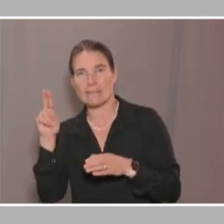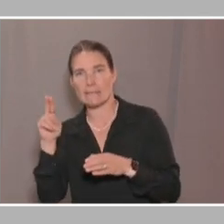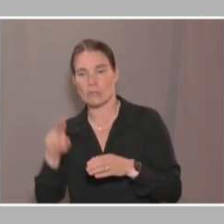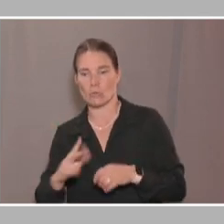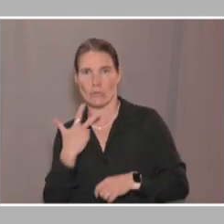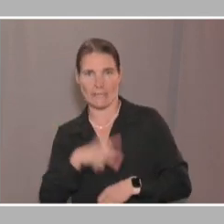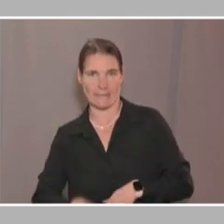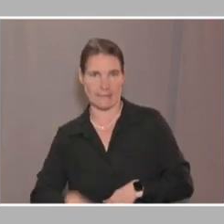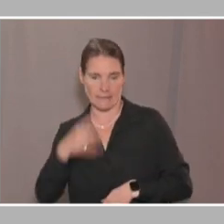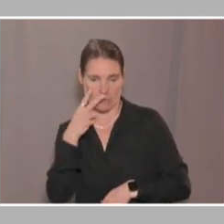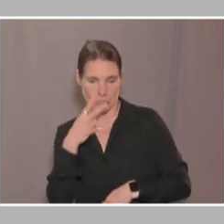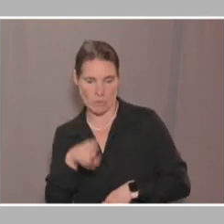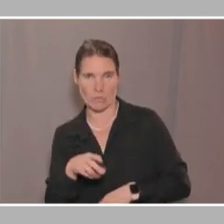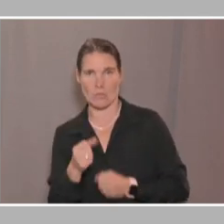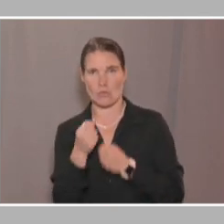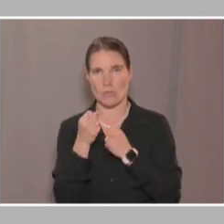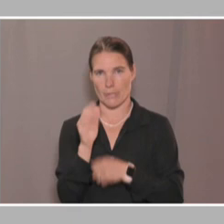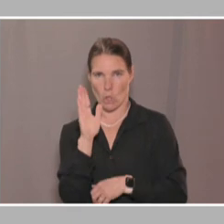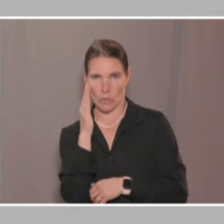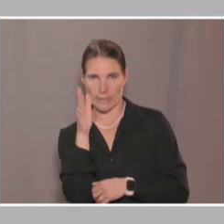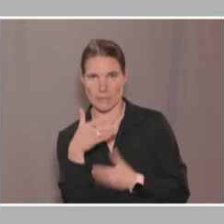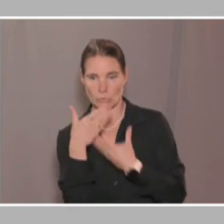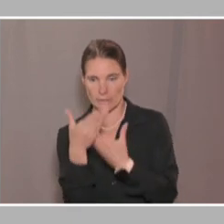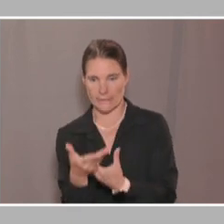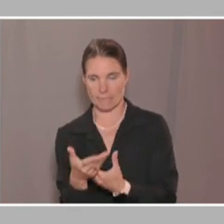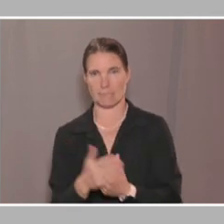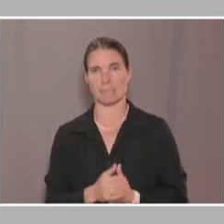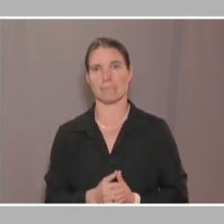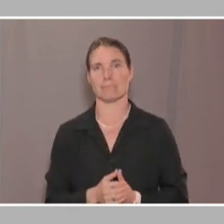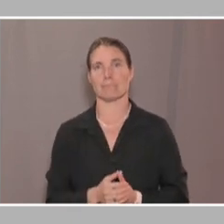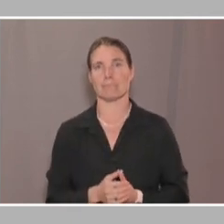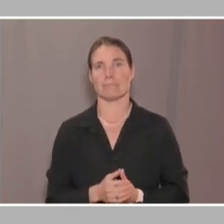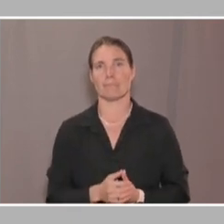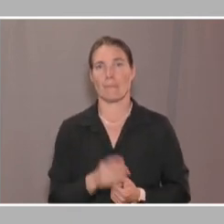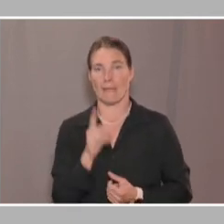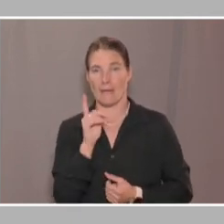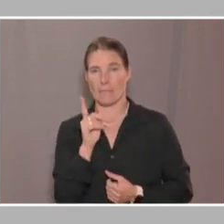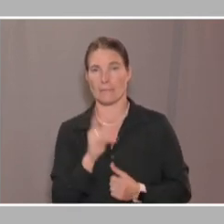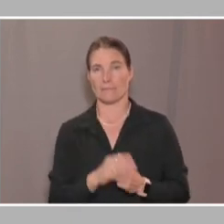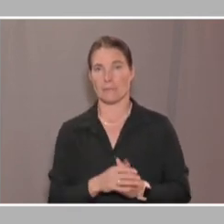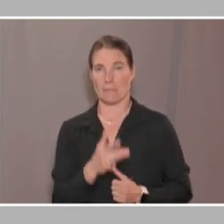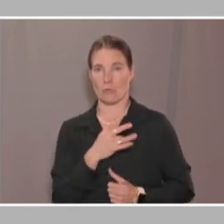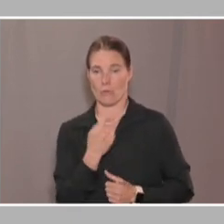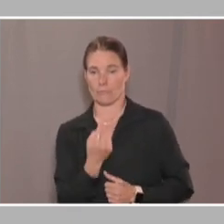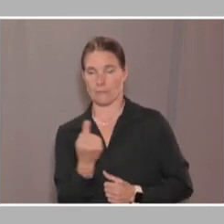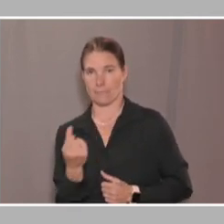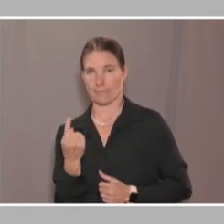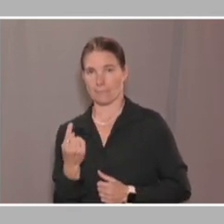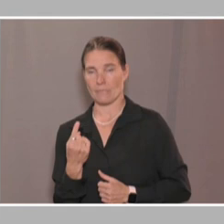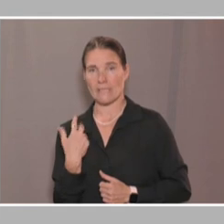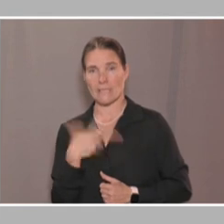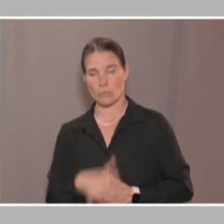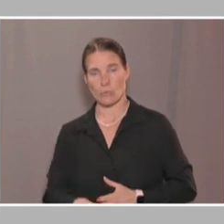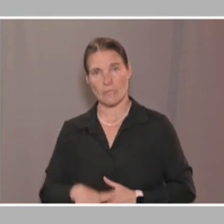geschaffen. Da stabile Orientierungen noch nicht identifizierbar sind, aber die Betroffenen ihre Sozialisation